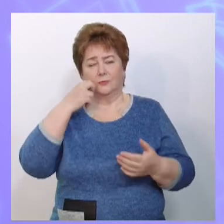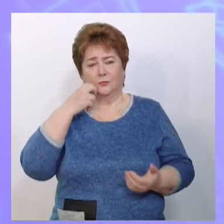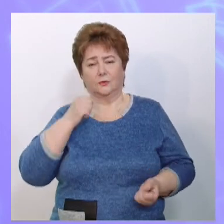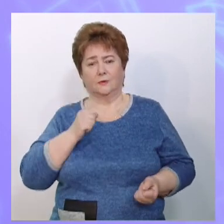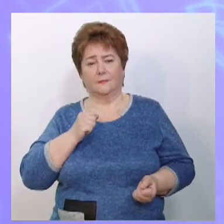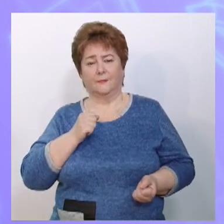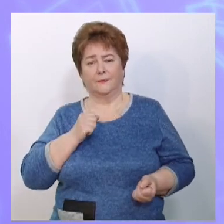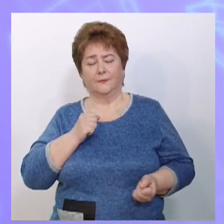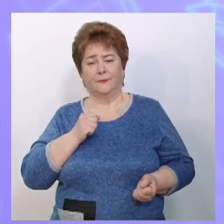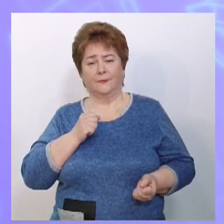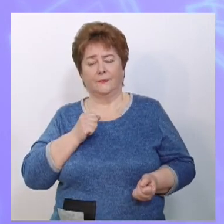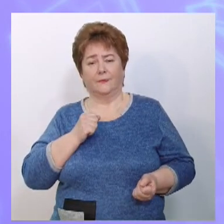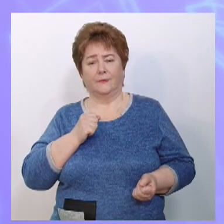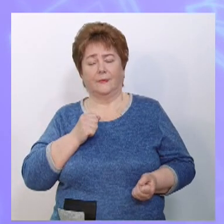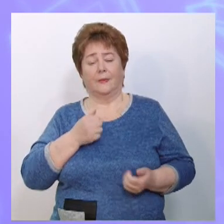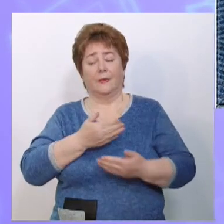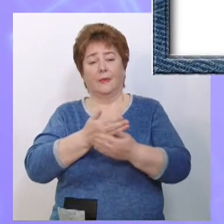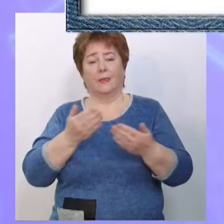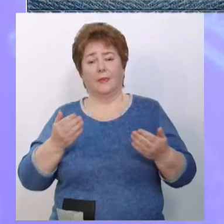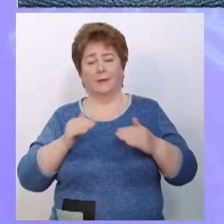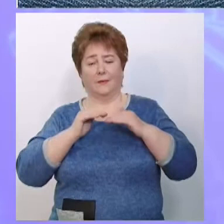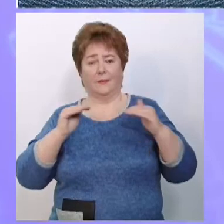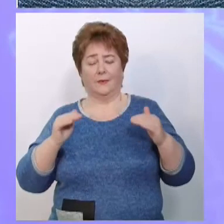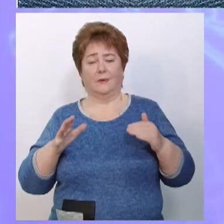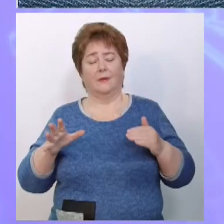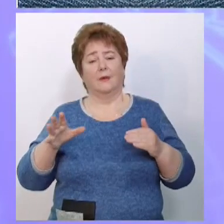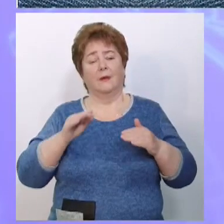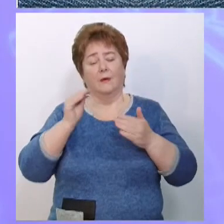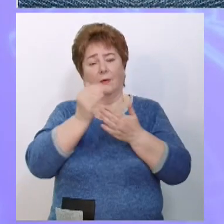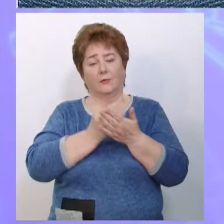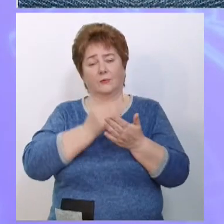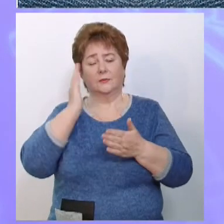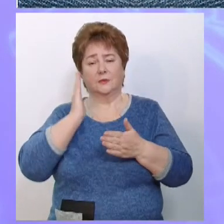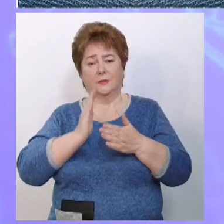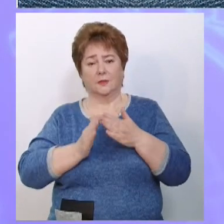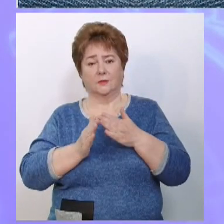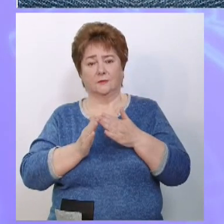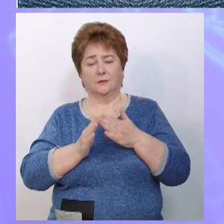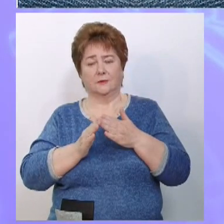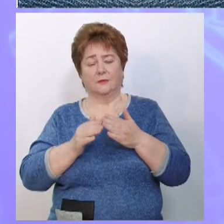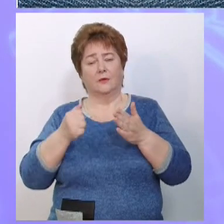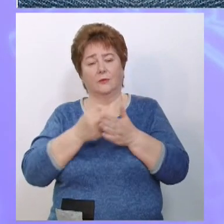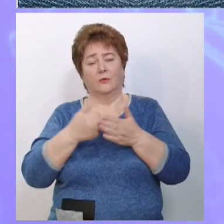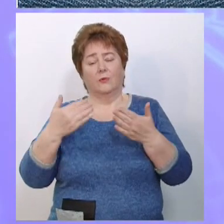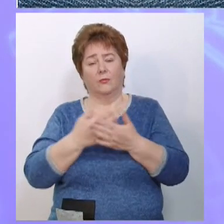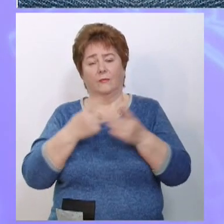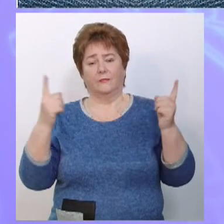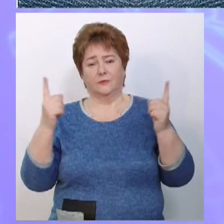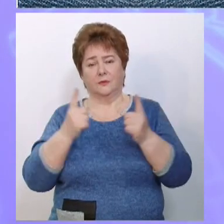скучный. На этом, ребята, наш урок заканчивается. До